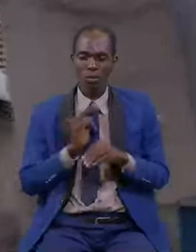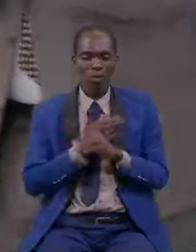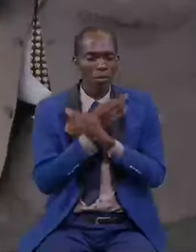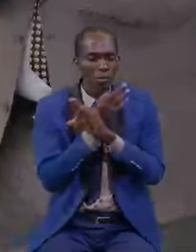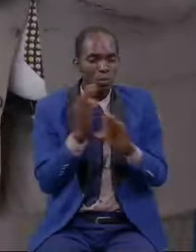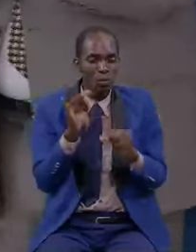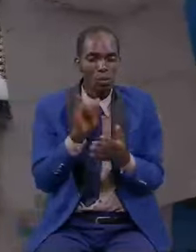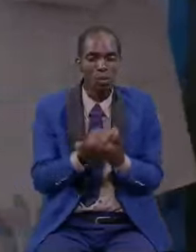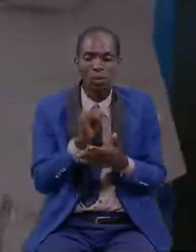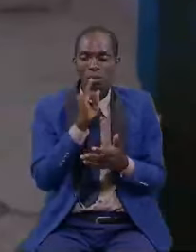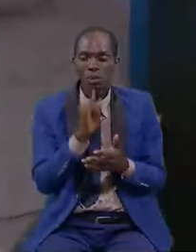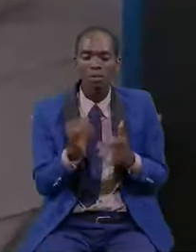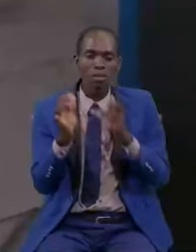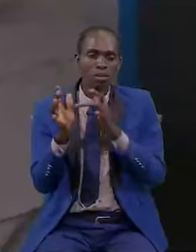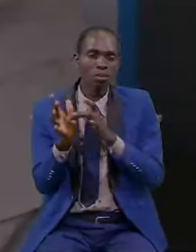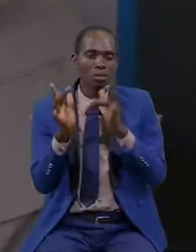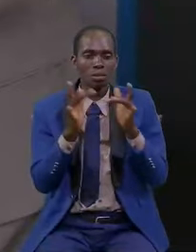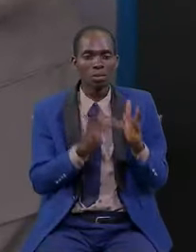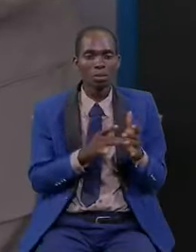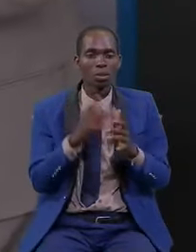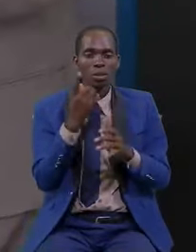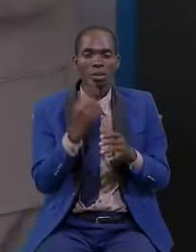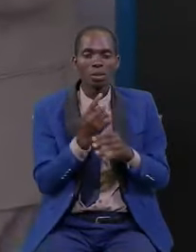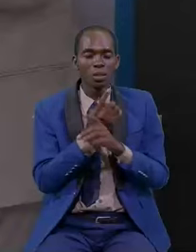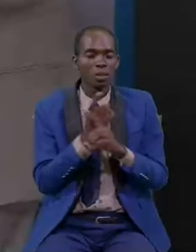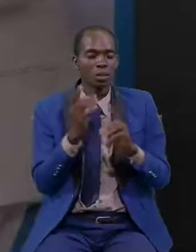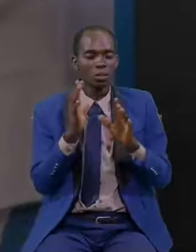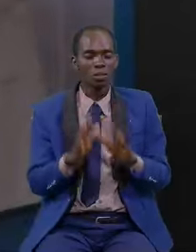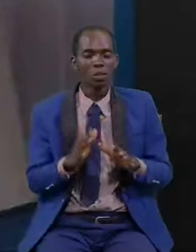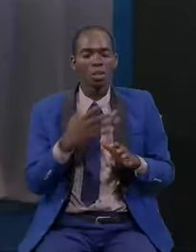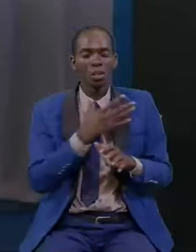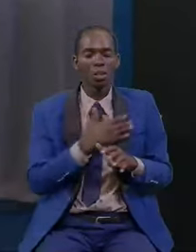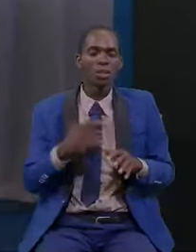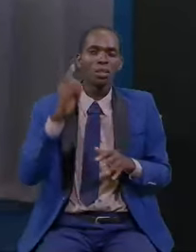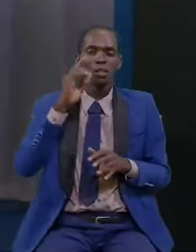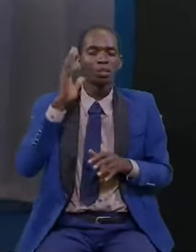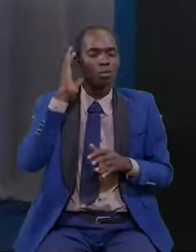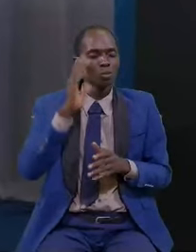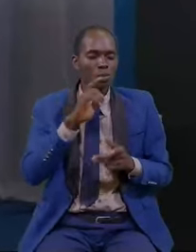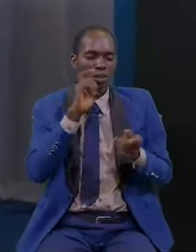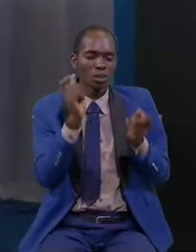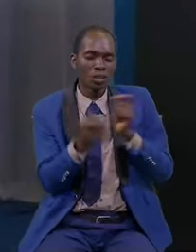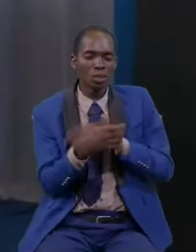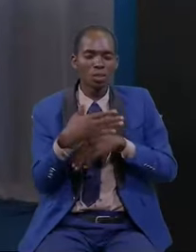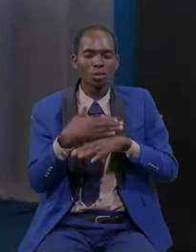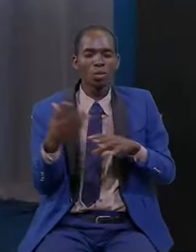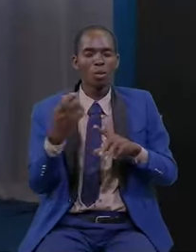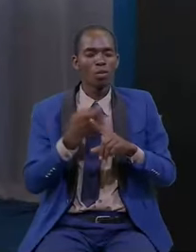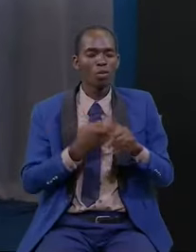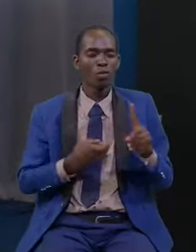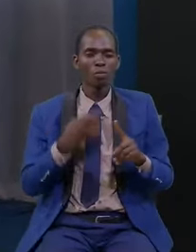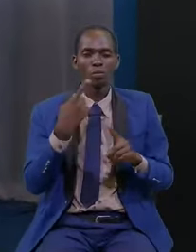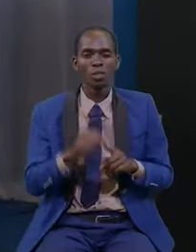son nom est Jésus. C'est dit, le libérateur viendra de Sion et il détournera de Jacob